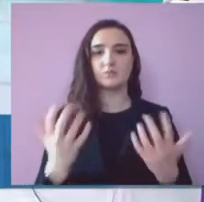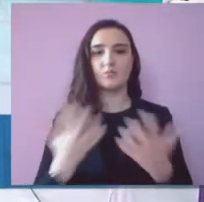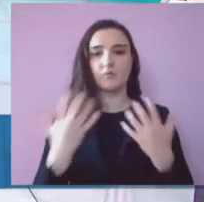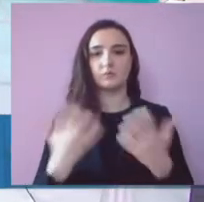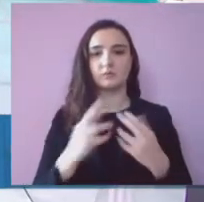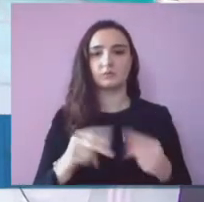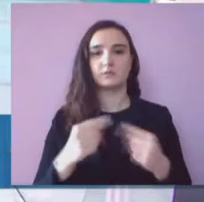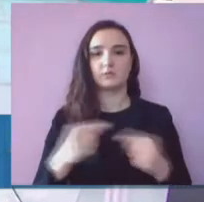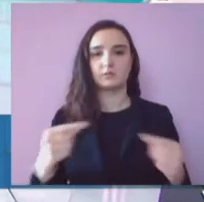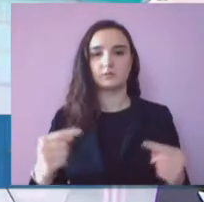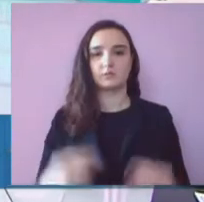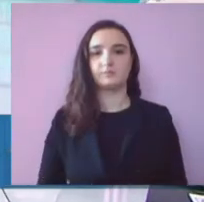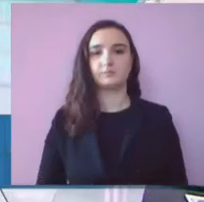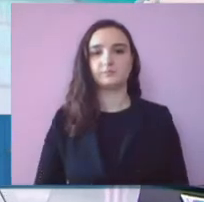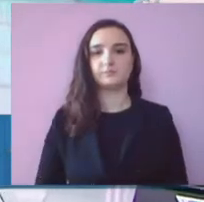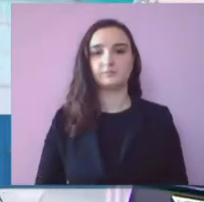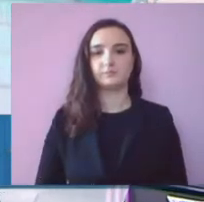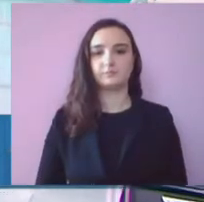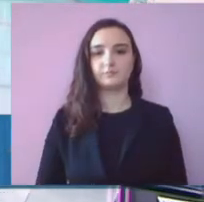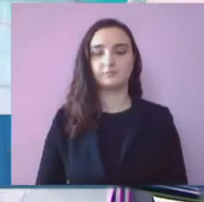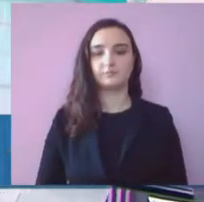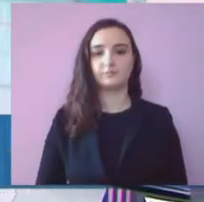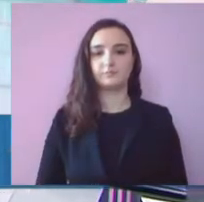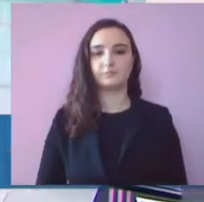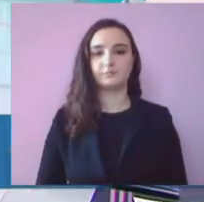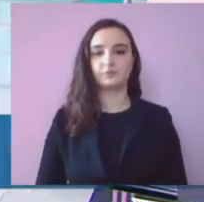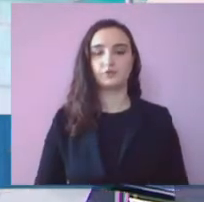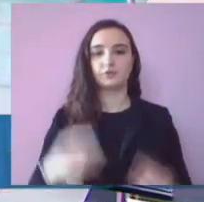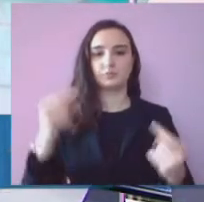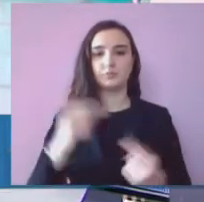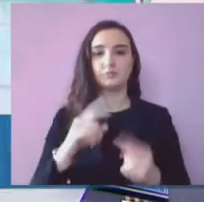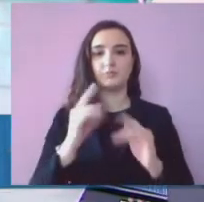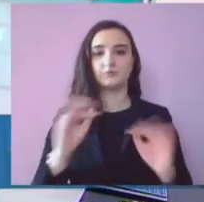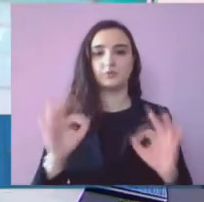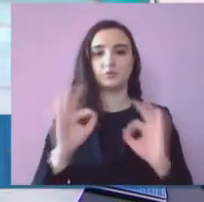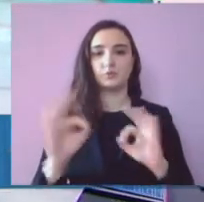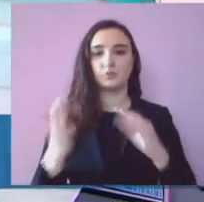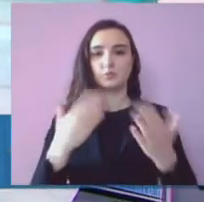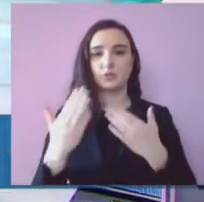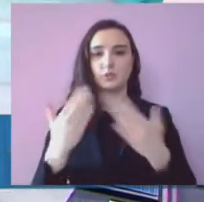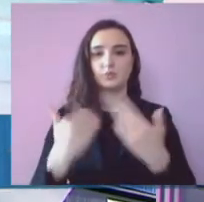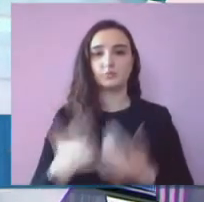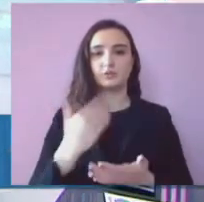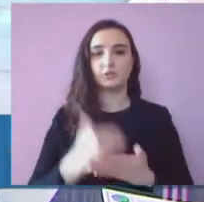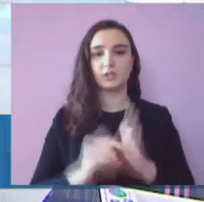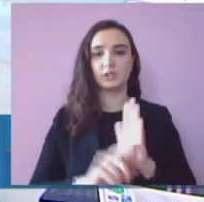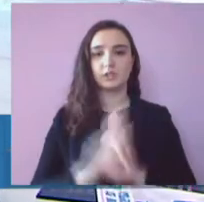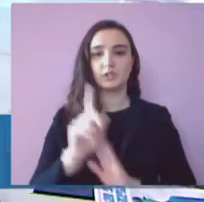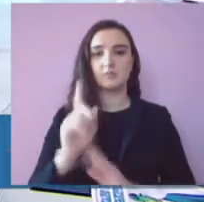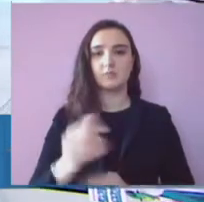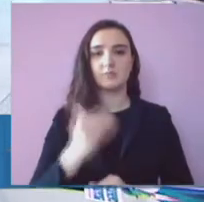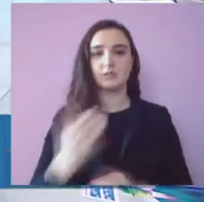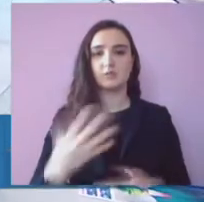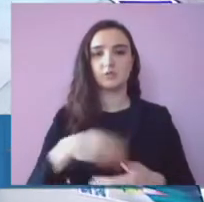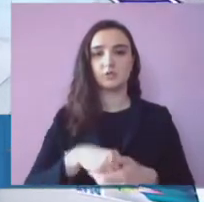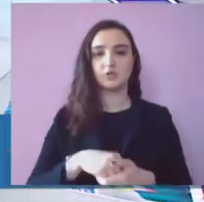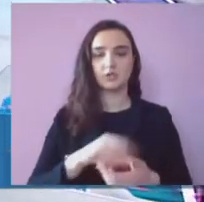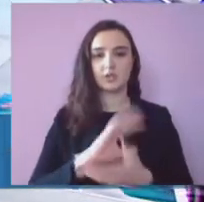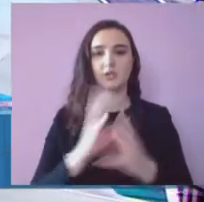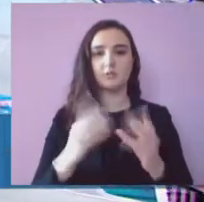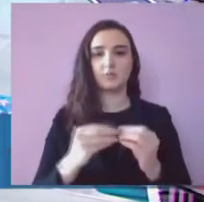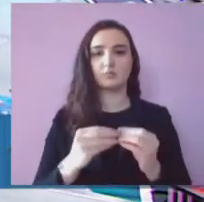ასე შემდეგ. შესაბამისად, ბავშვთან სწორი ურთიერთობის შედეგად ყალიბდება მასში საკმაოდ